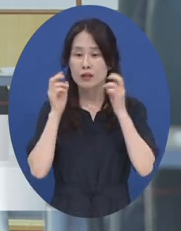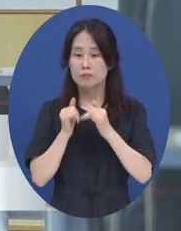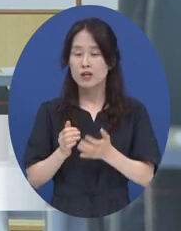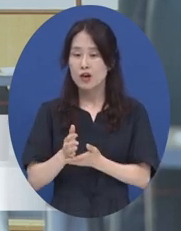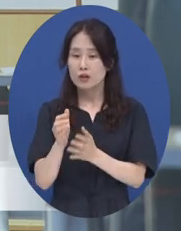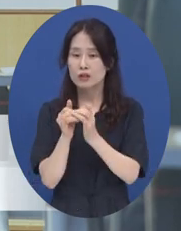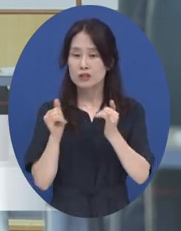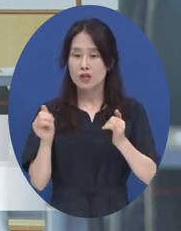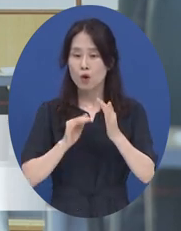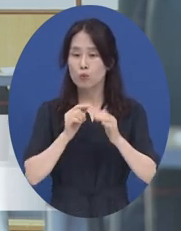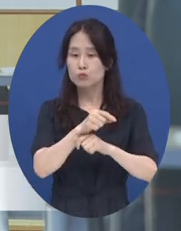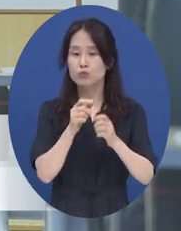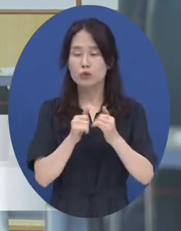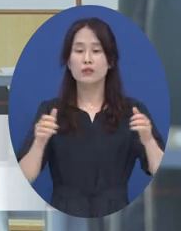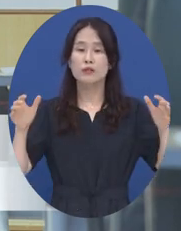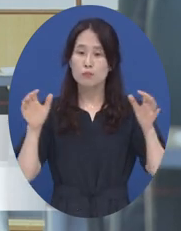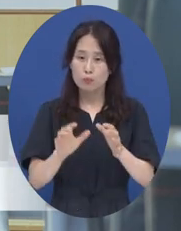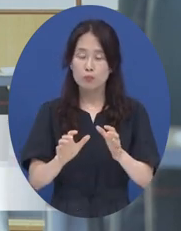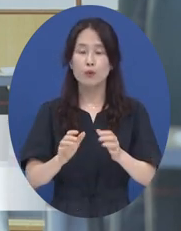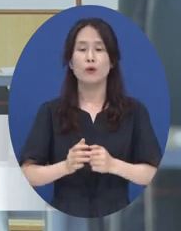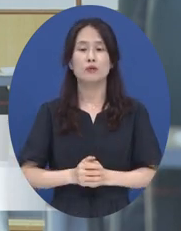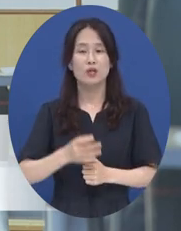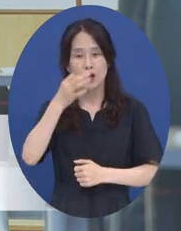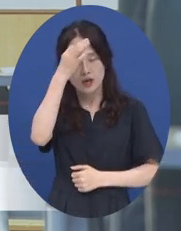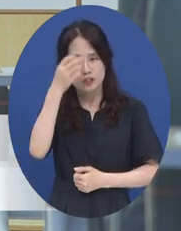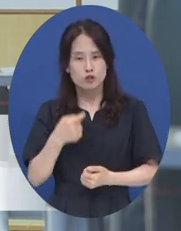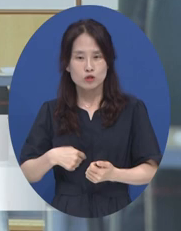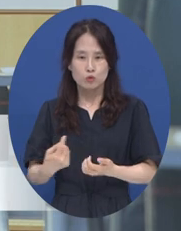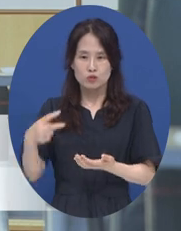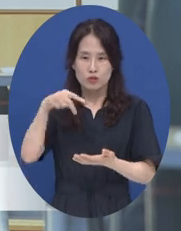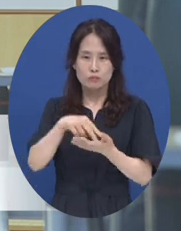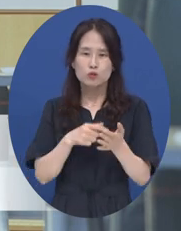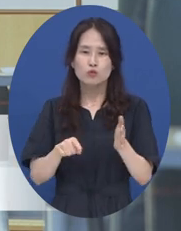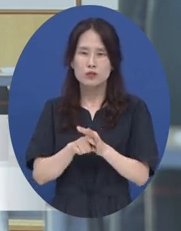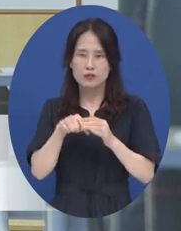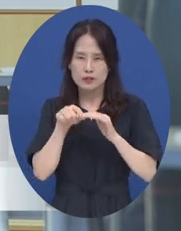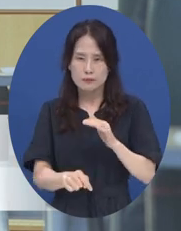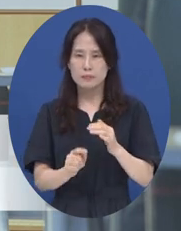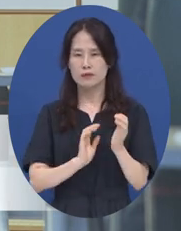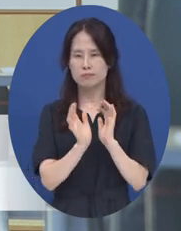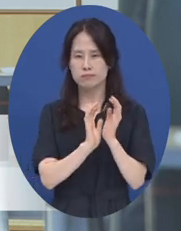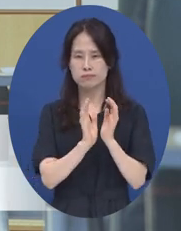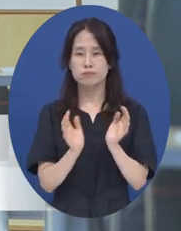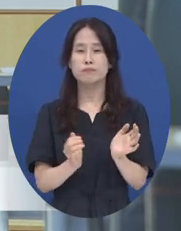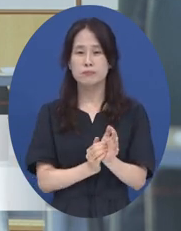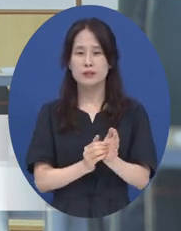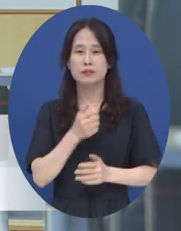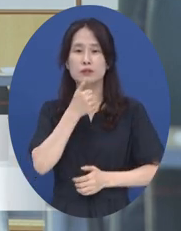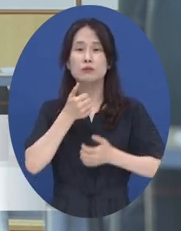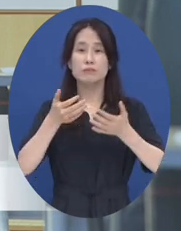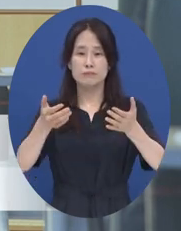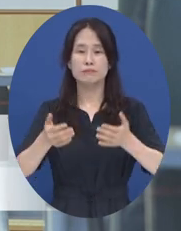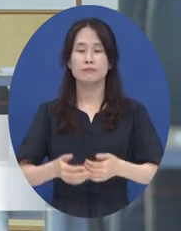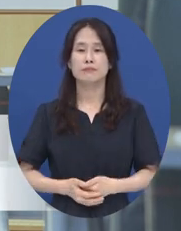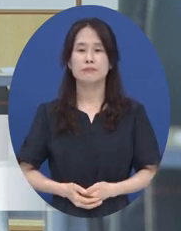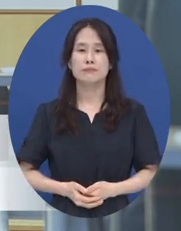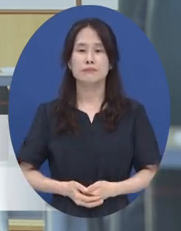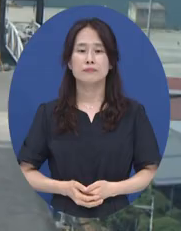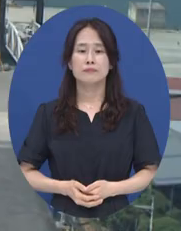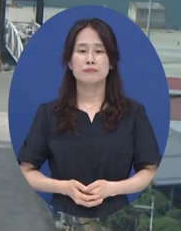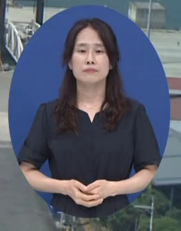전문가, 경기도 공무원들이 한자리에 모여 기술 독립을 위한 심도 있는 대책을 논의했습니다. 최지원 기자의 보도입니다.